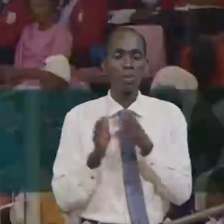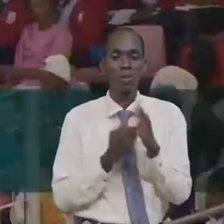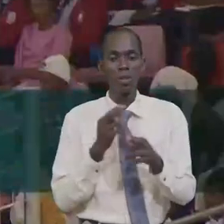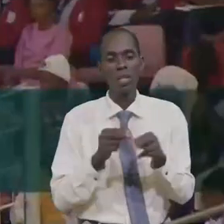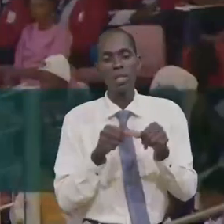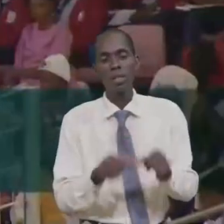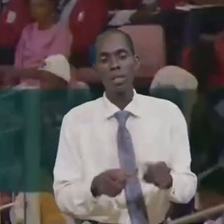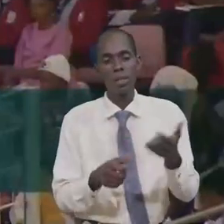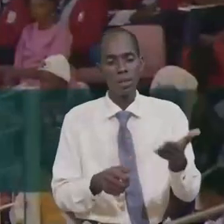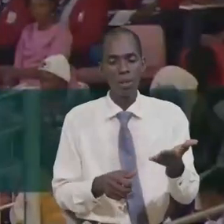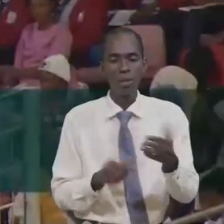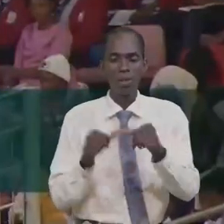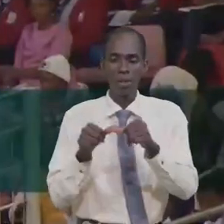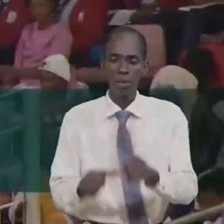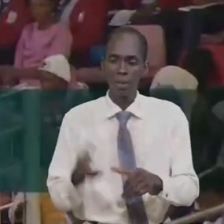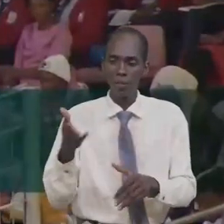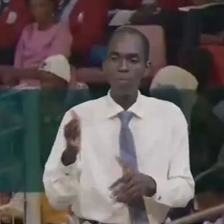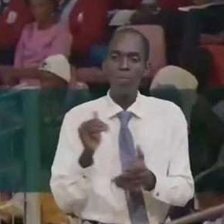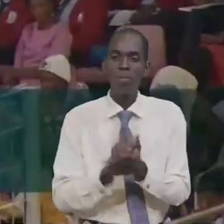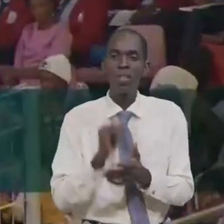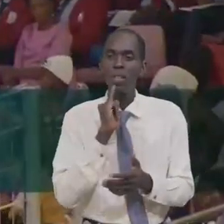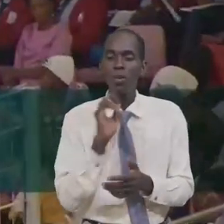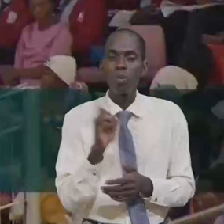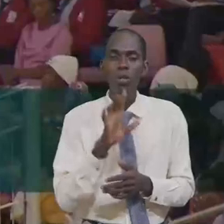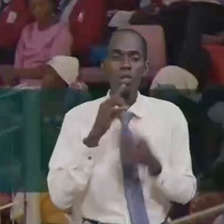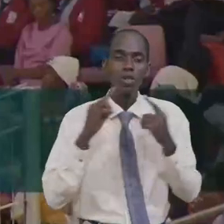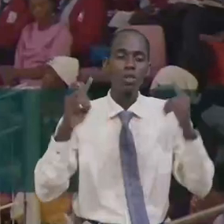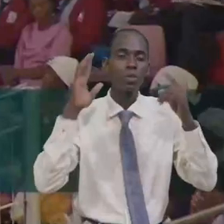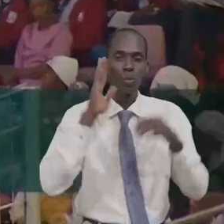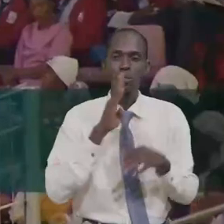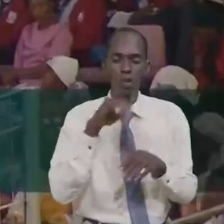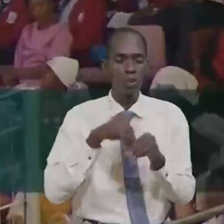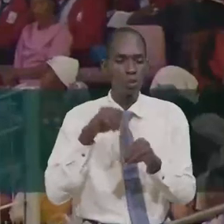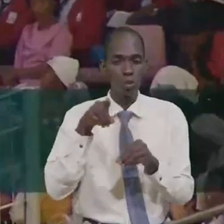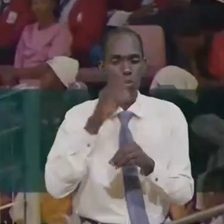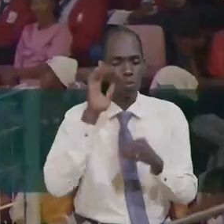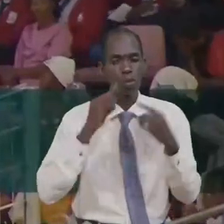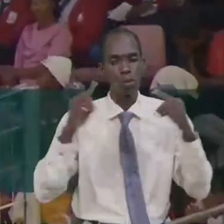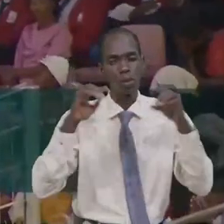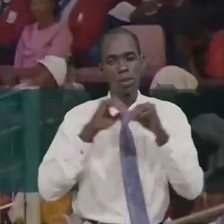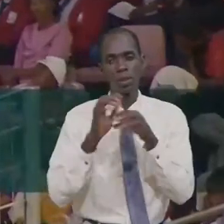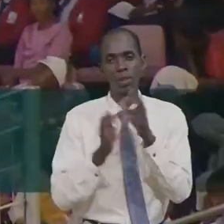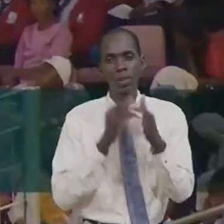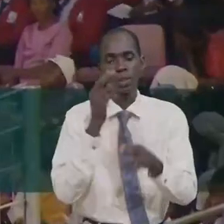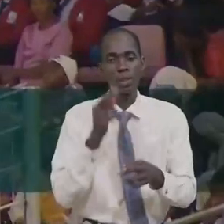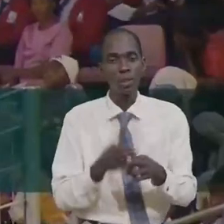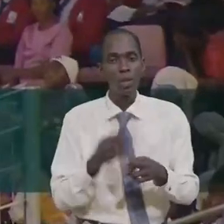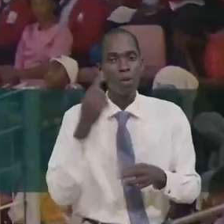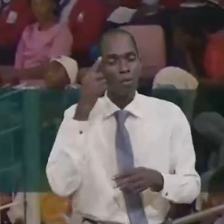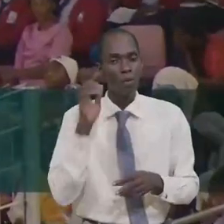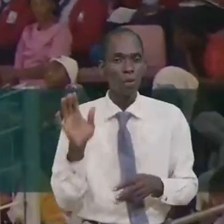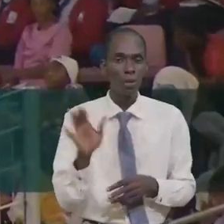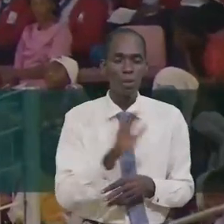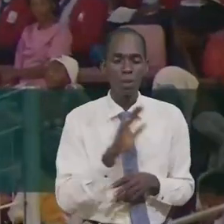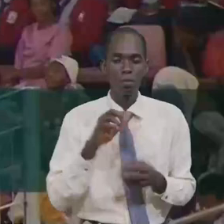c'est là où ton succès se trouve et tu vas réussir au nom de Jésus car soudain leur Rhino surgira et qui